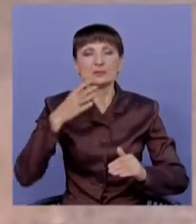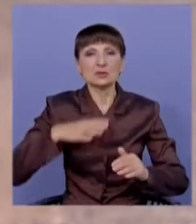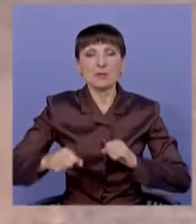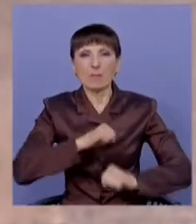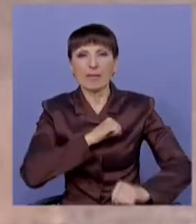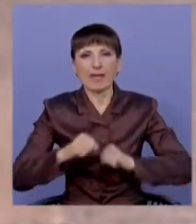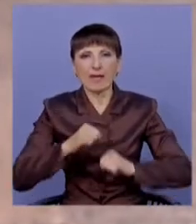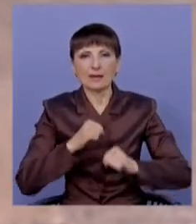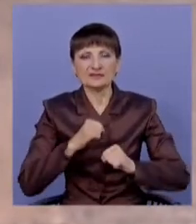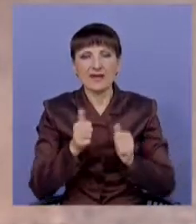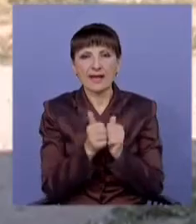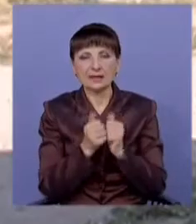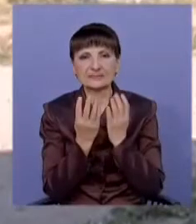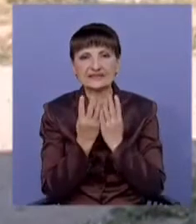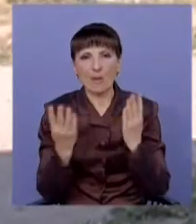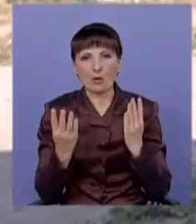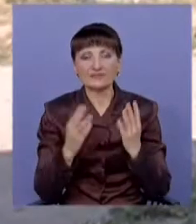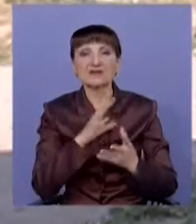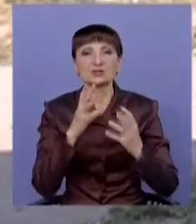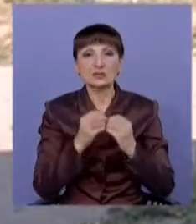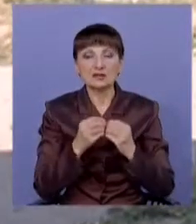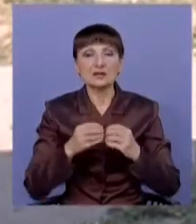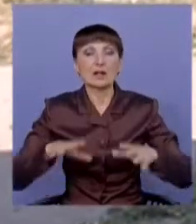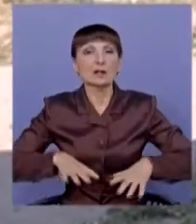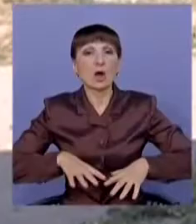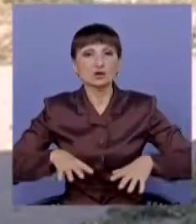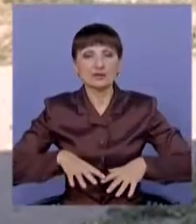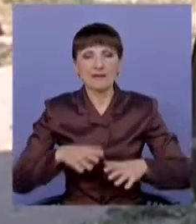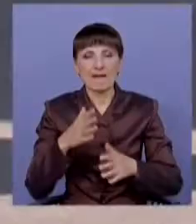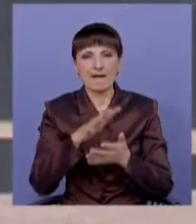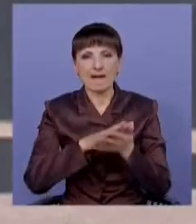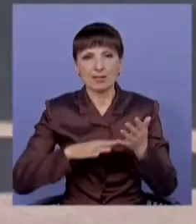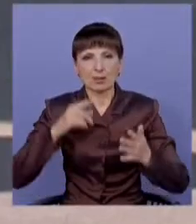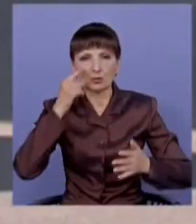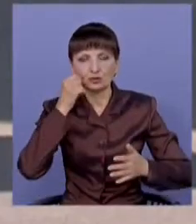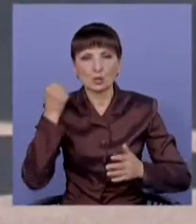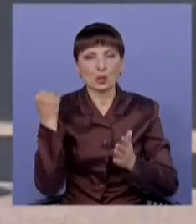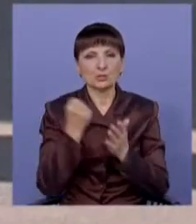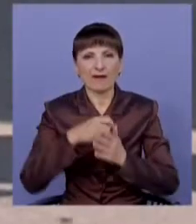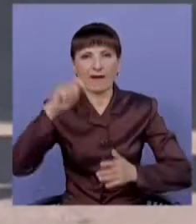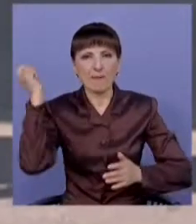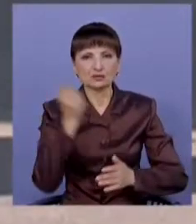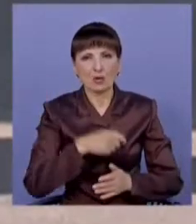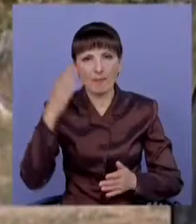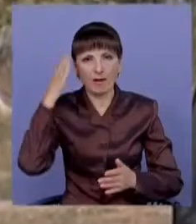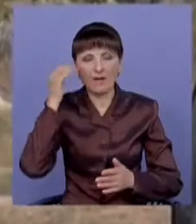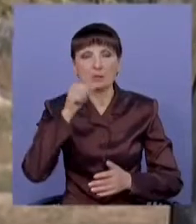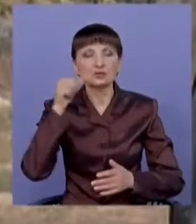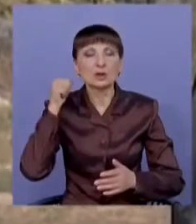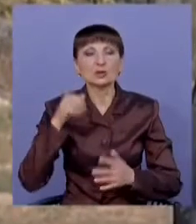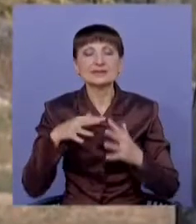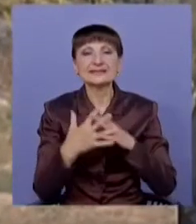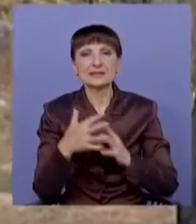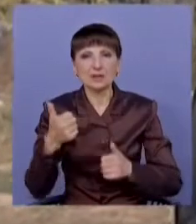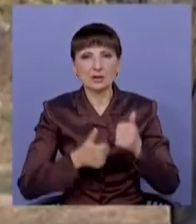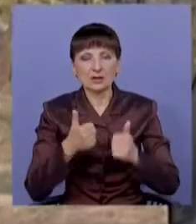спасаться, прижимаясь к заборам. В результате неуправляемые всадники ранили мужчину, ударив его камчой по голове. В прошлом году сельские